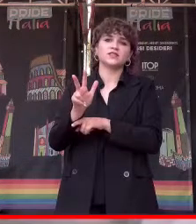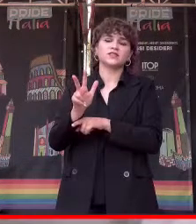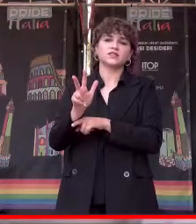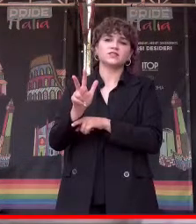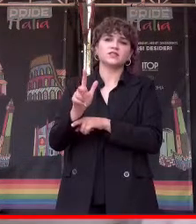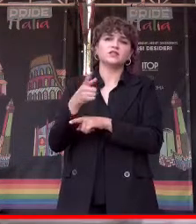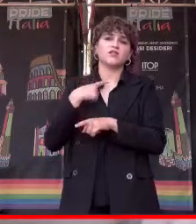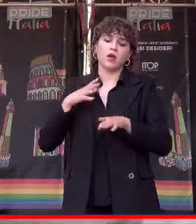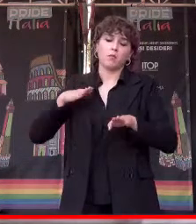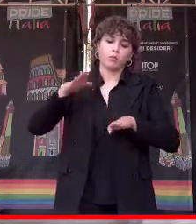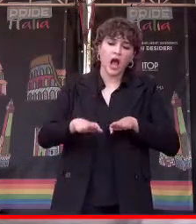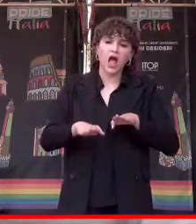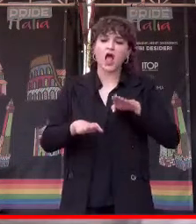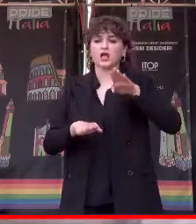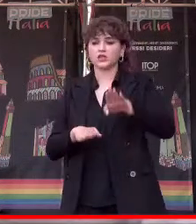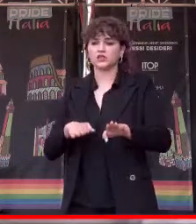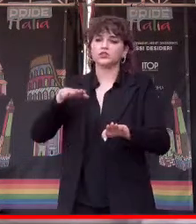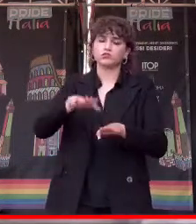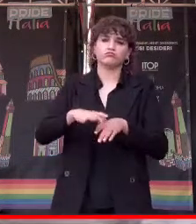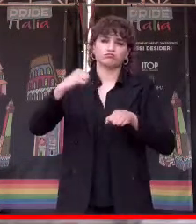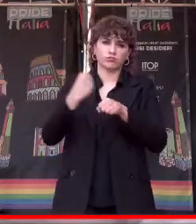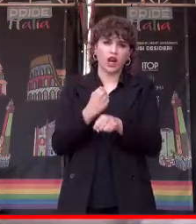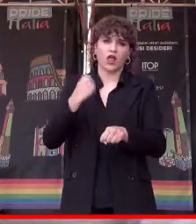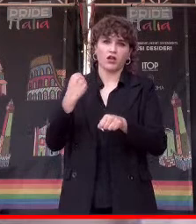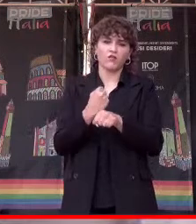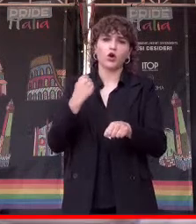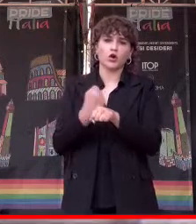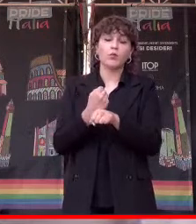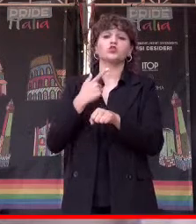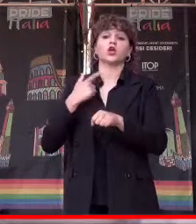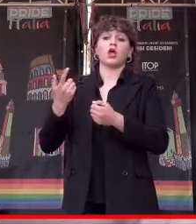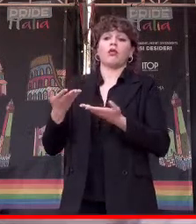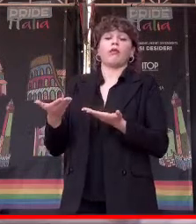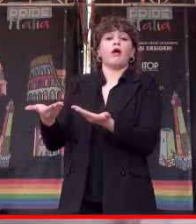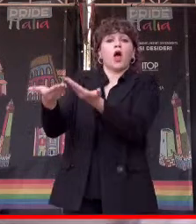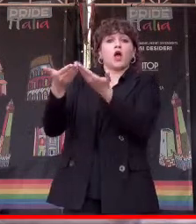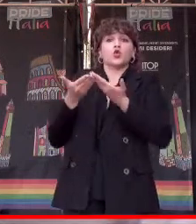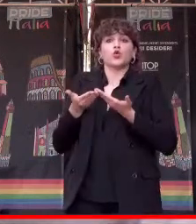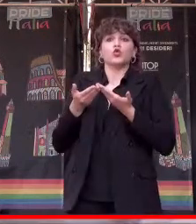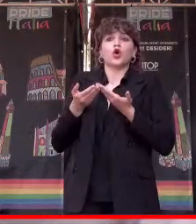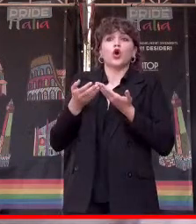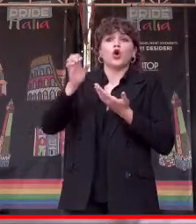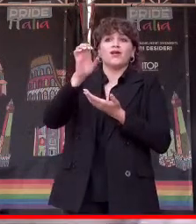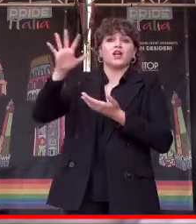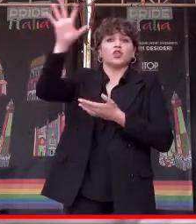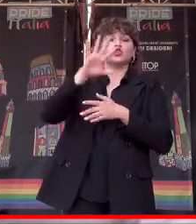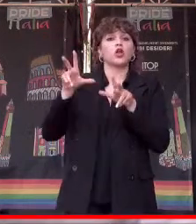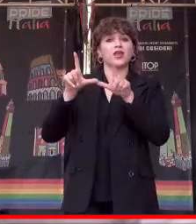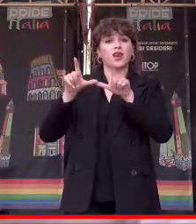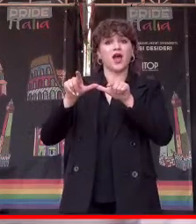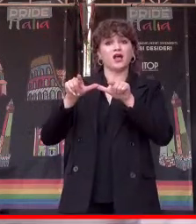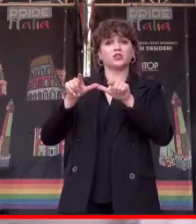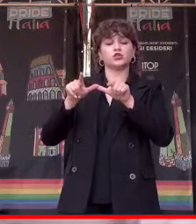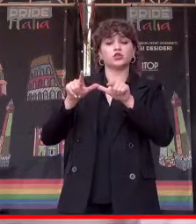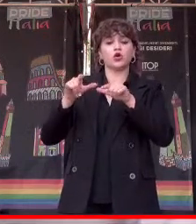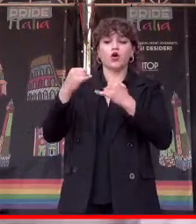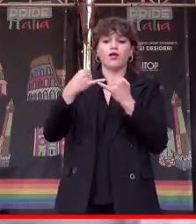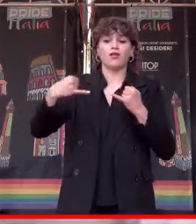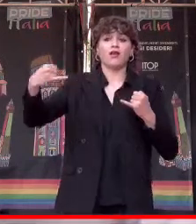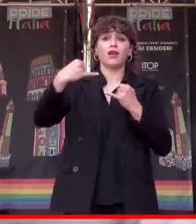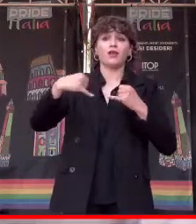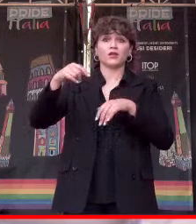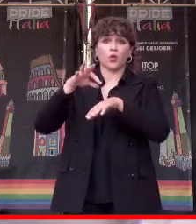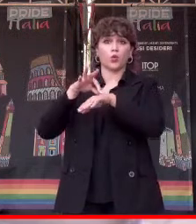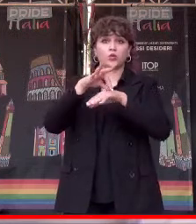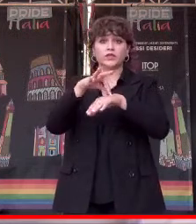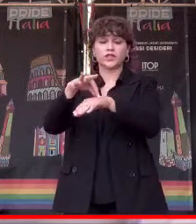per passo. Poi abbiamo avuto il grande aiuto delle linee guida della Regione Lazio, che sono state approvate nel